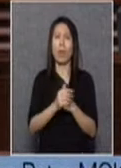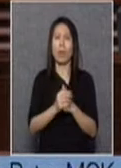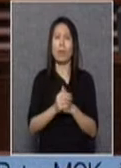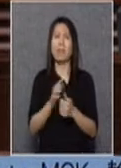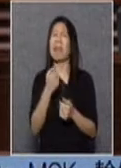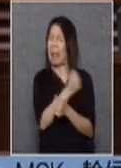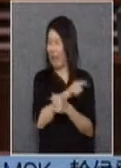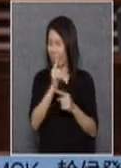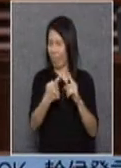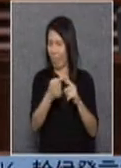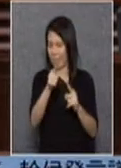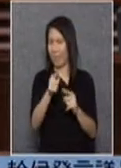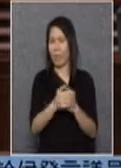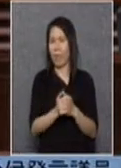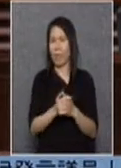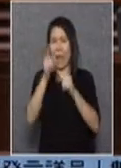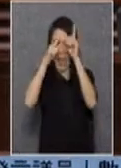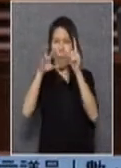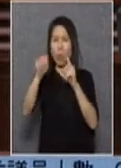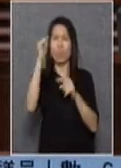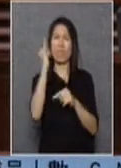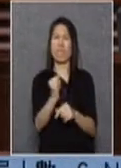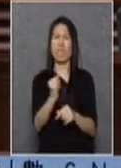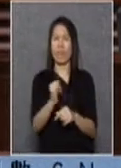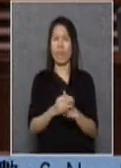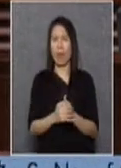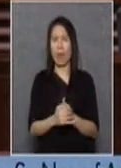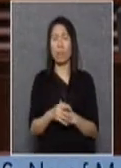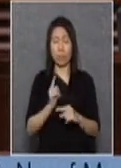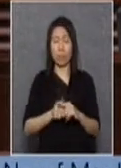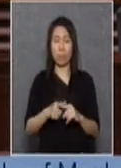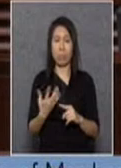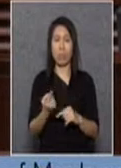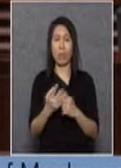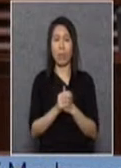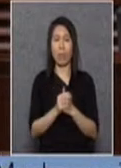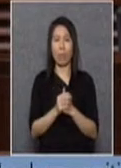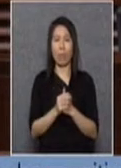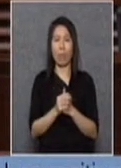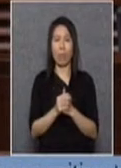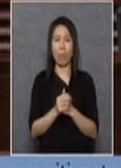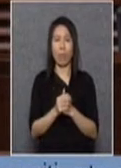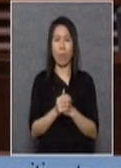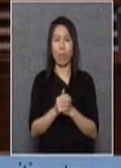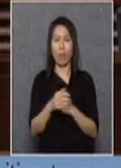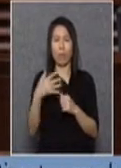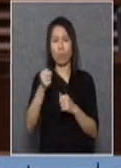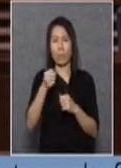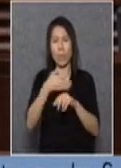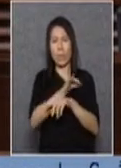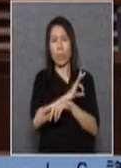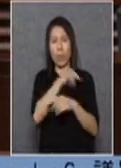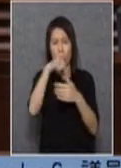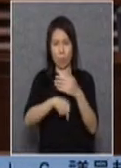人，不过滥用呢就更加差，是这样的。主席，在社会里面确